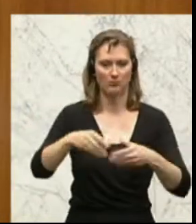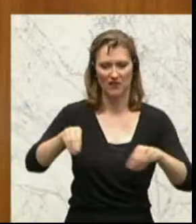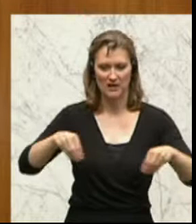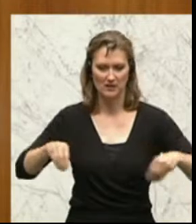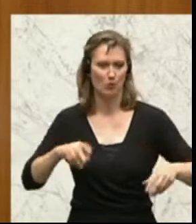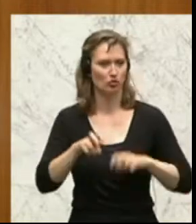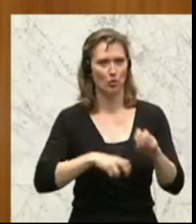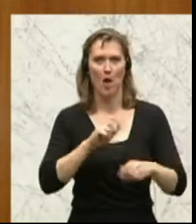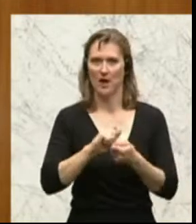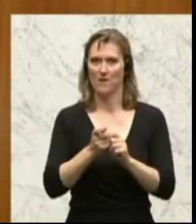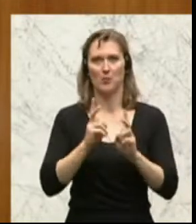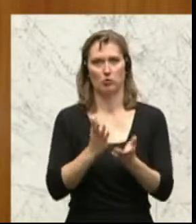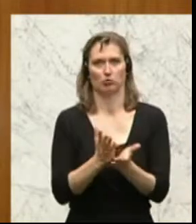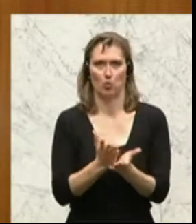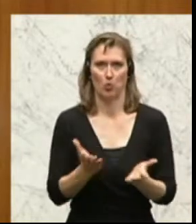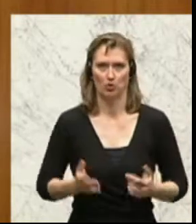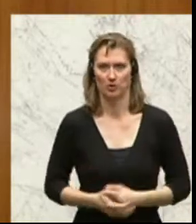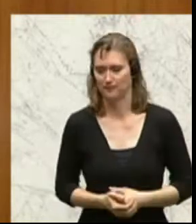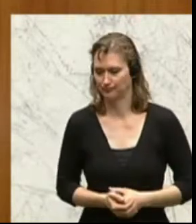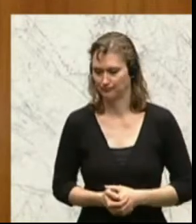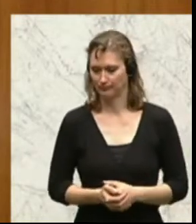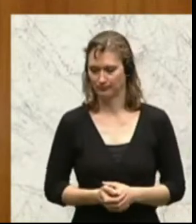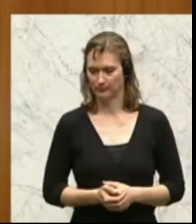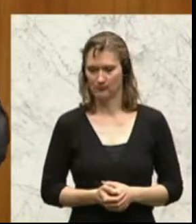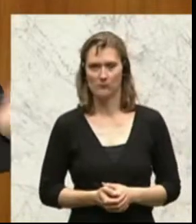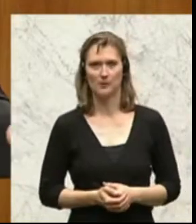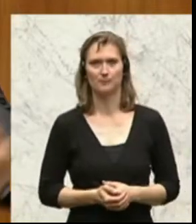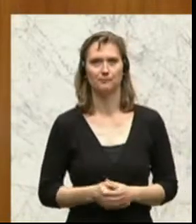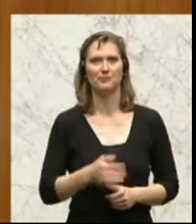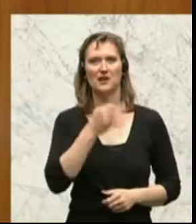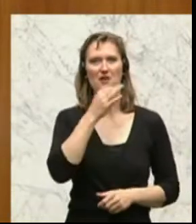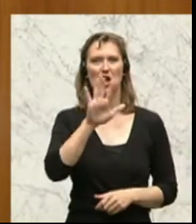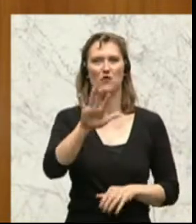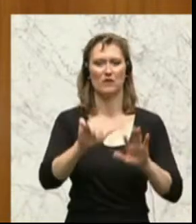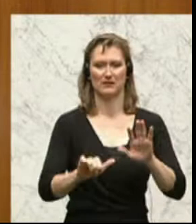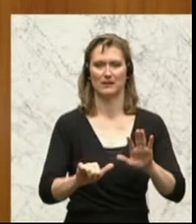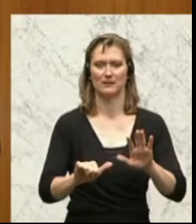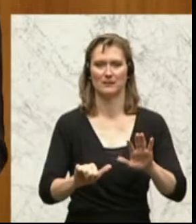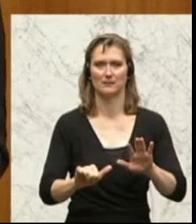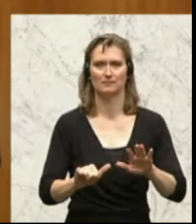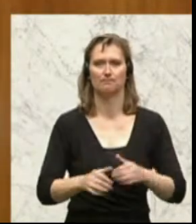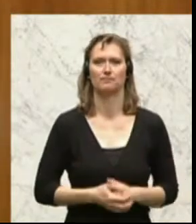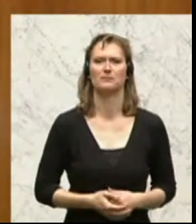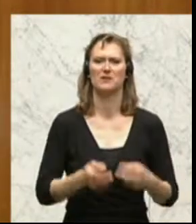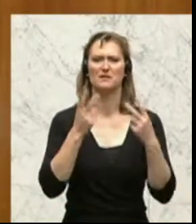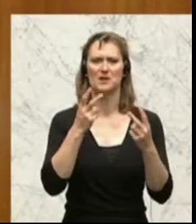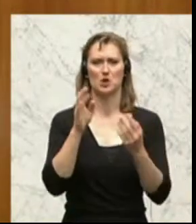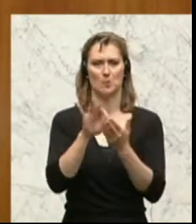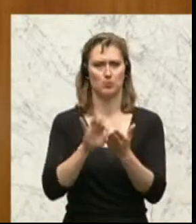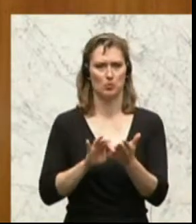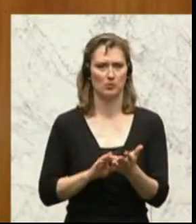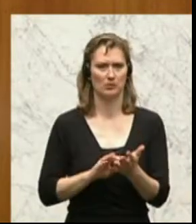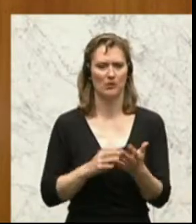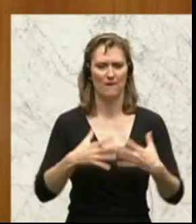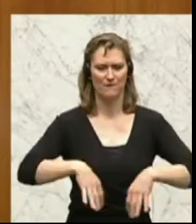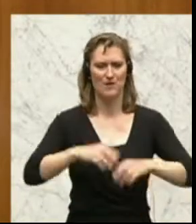erarbeiten können. Zu den Fragen 5 und 6. Die wichtigsten Eckpunkte für die Steuerreform finden Sie im